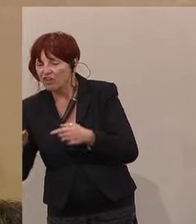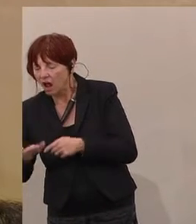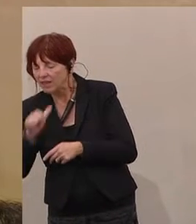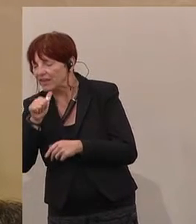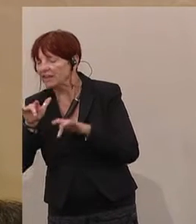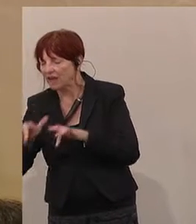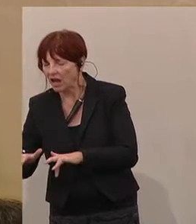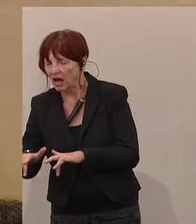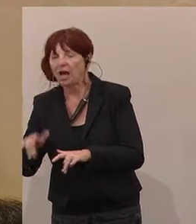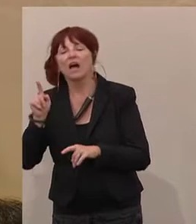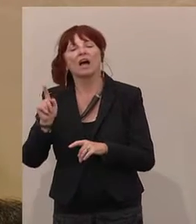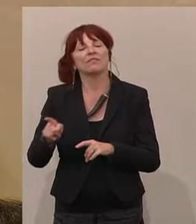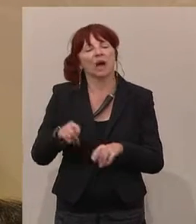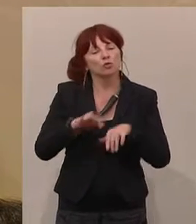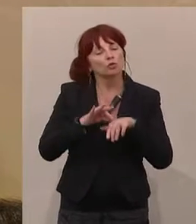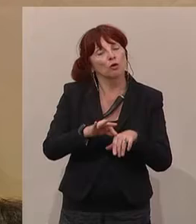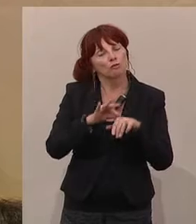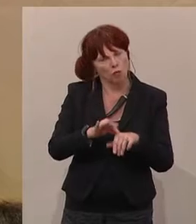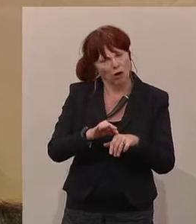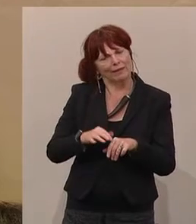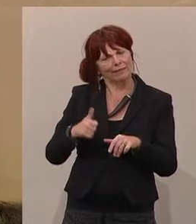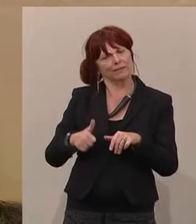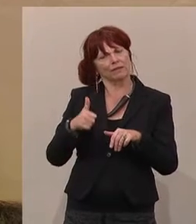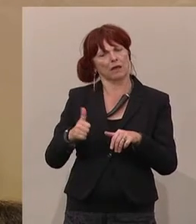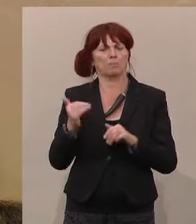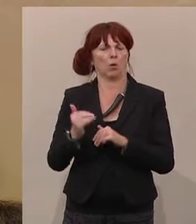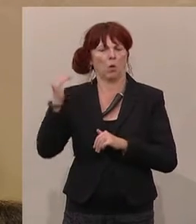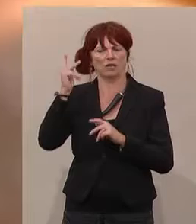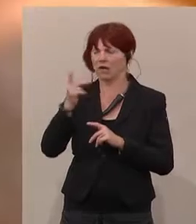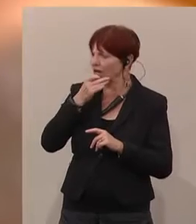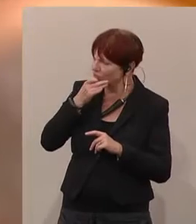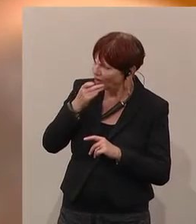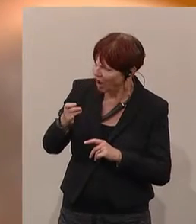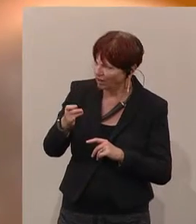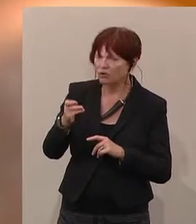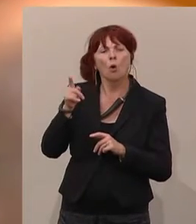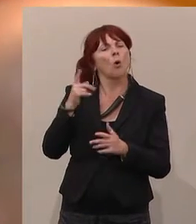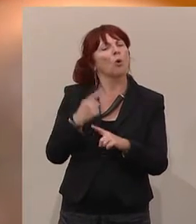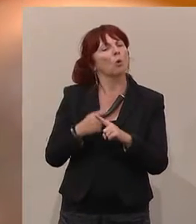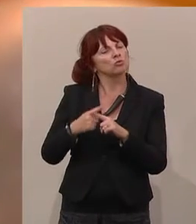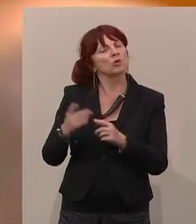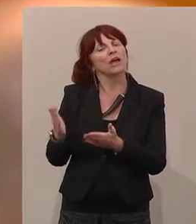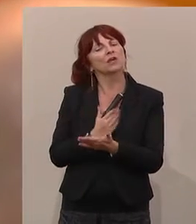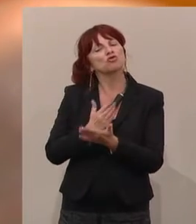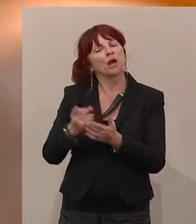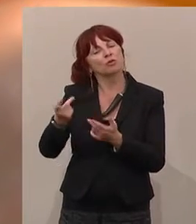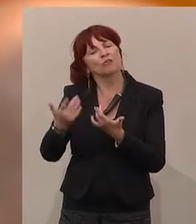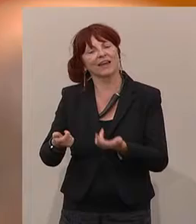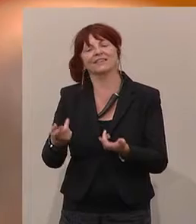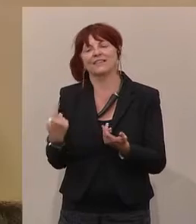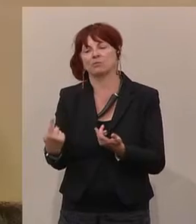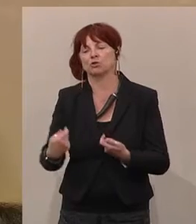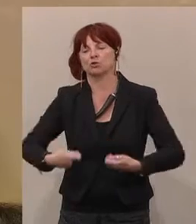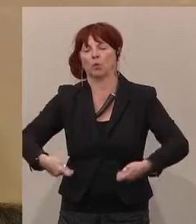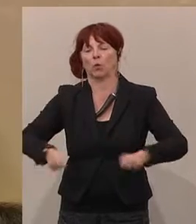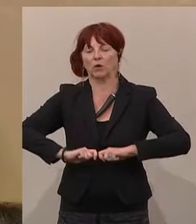der Wichtigkeit der Vollstreckung der europäischen Ermittlungsanordnung konsultiert und ihre Entscheidung über deren Zurückziehung abgewartet werden. Was lernen